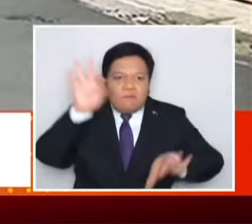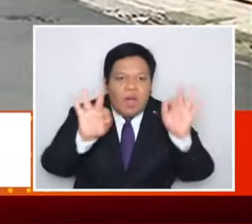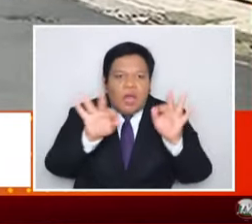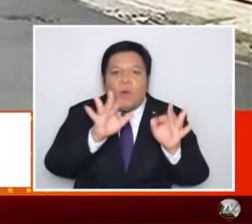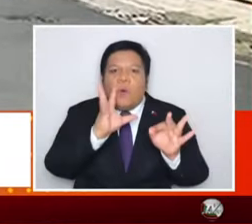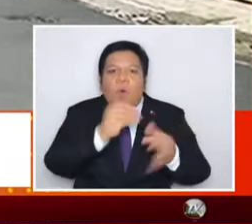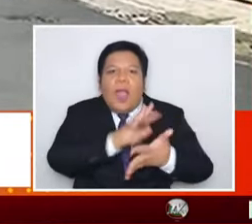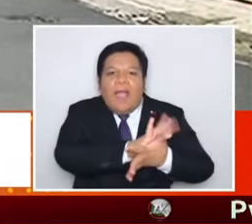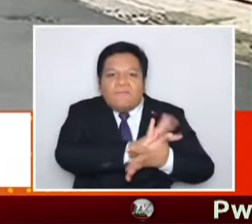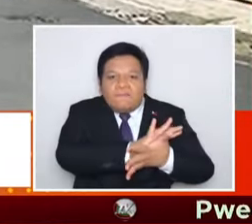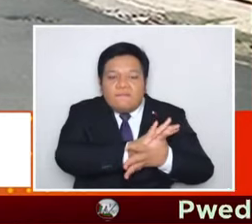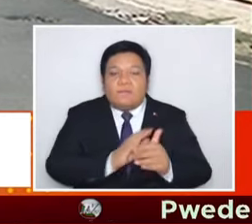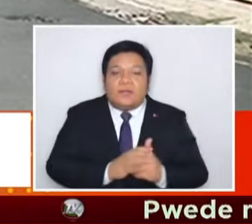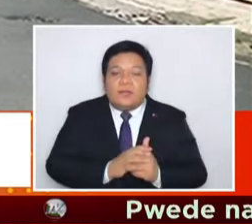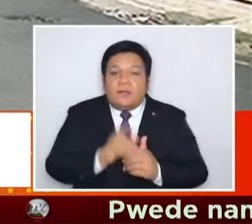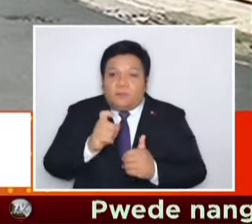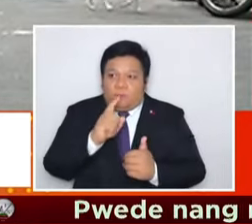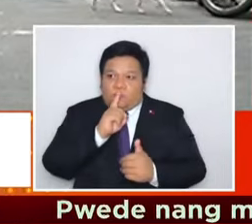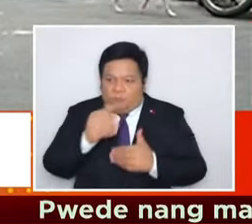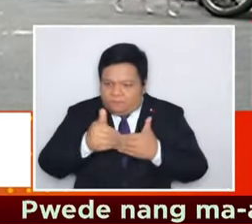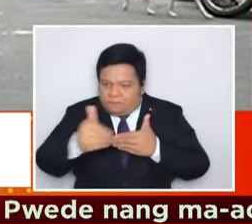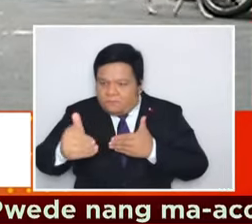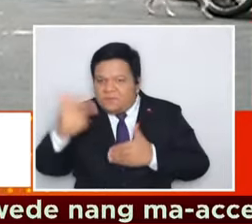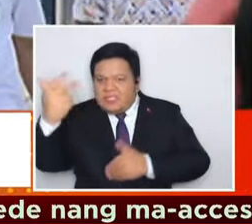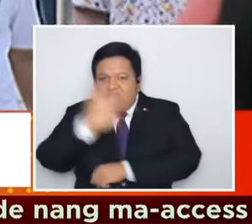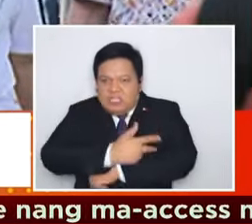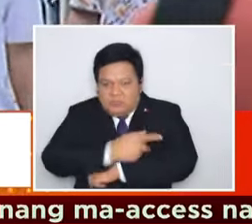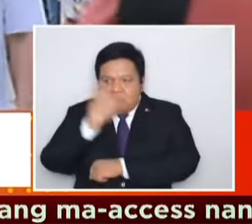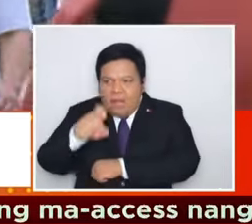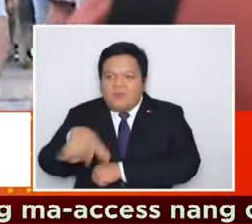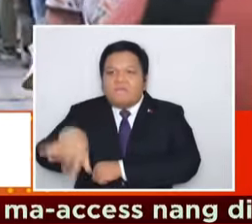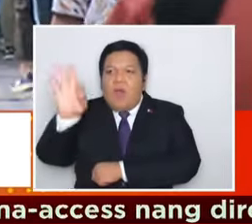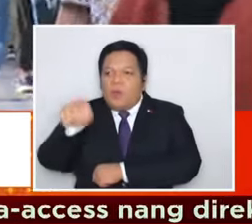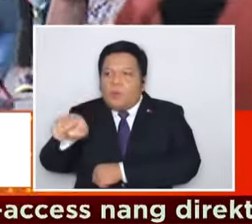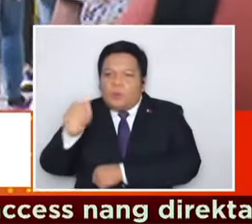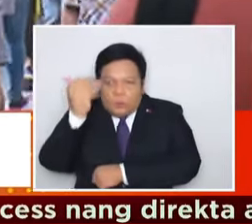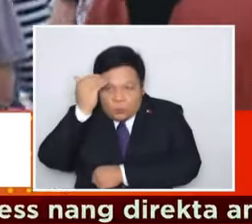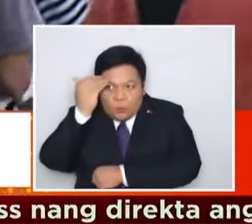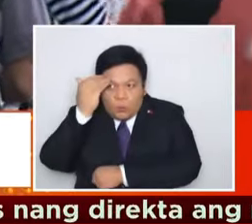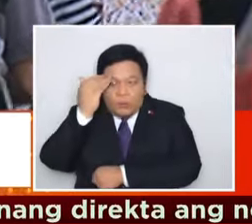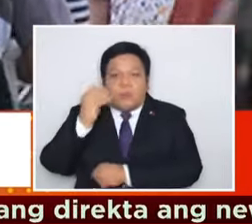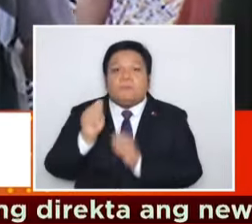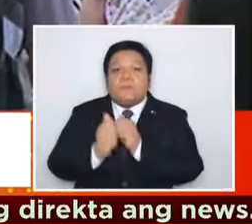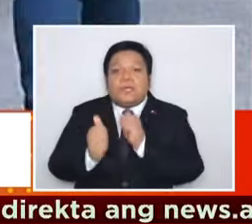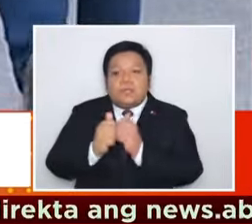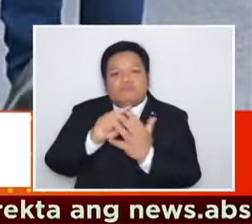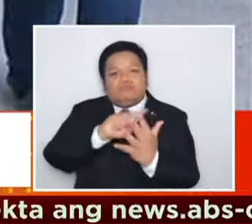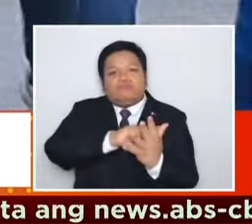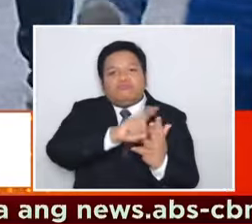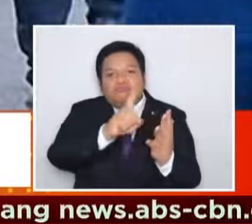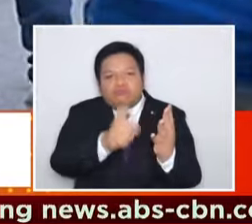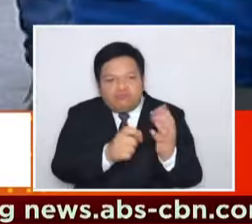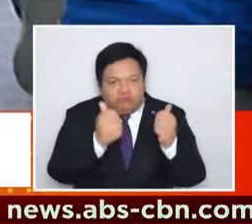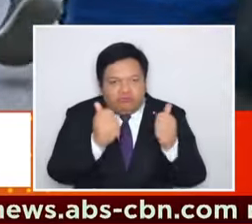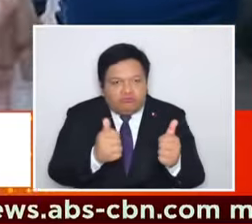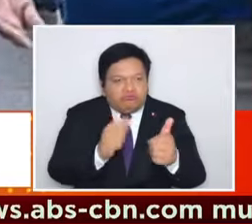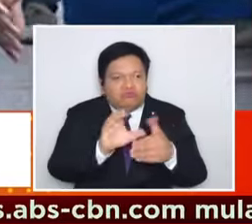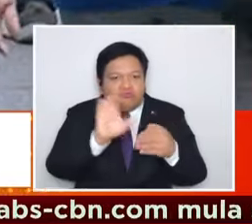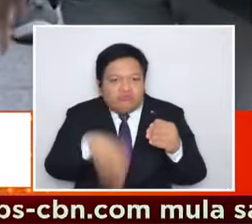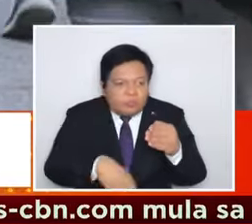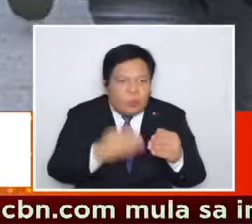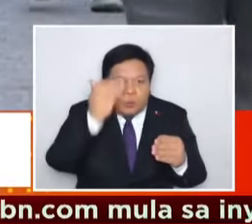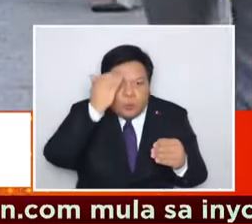dapat maximum of 3 days ma-detect yung tao. Ibig sabihin nun, maayos yung contact tracing, in just few days ma-determine sino-sino